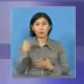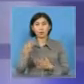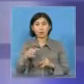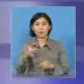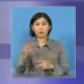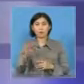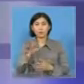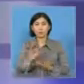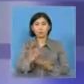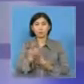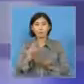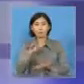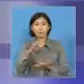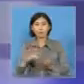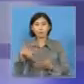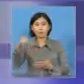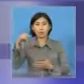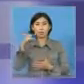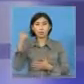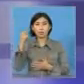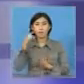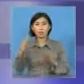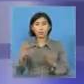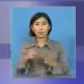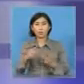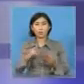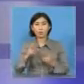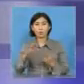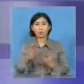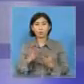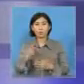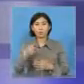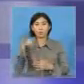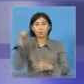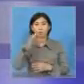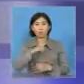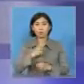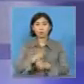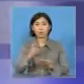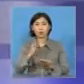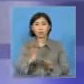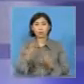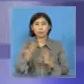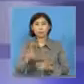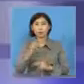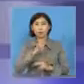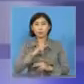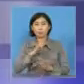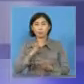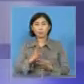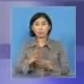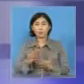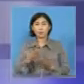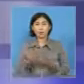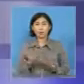Светлана Желдібаева қалалық қазақ саңыраулар қоғамы мәдениет үйінде 30 жыл бойы қызмет еткен. Әлі де еңбек майданында